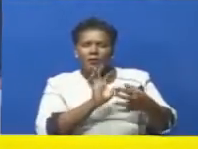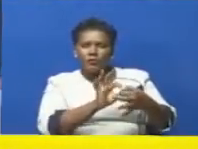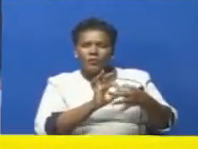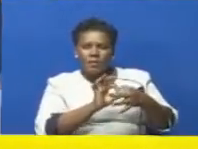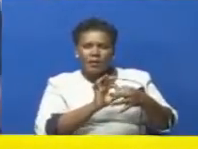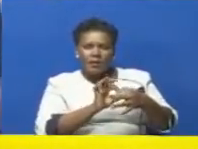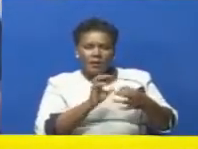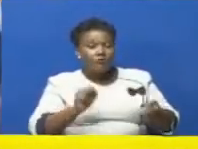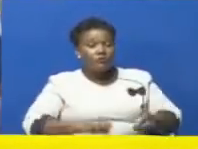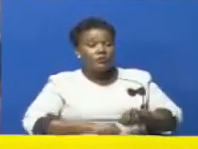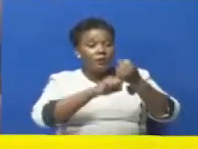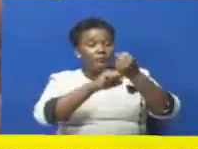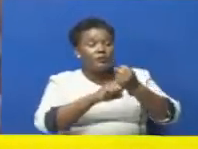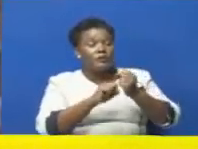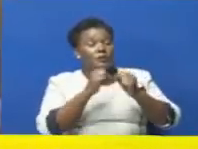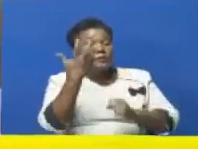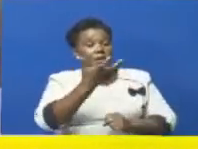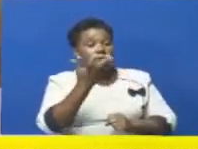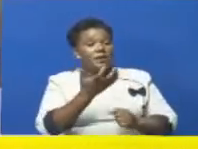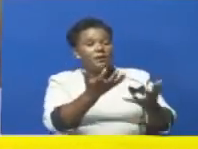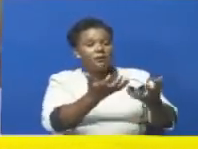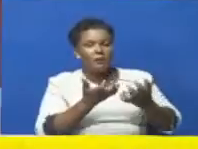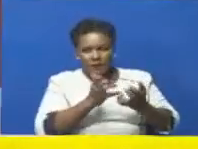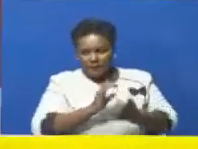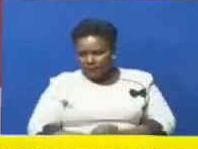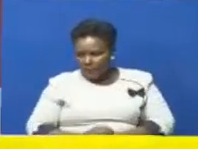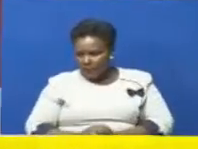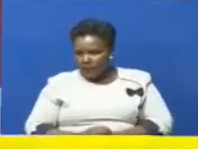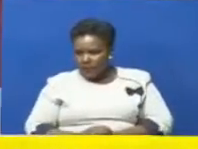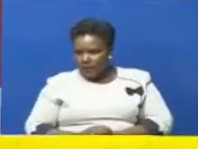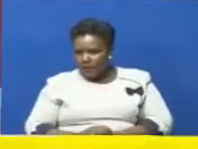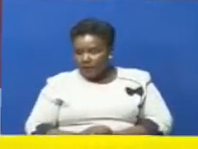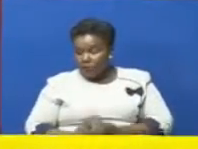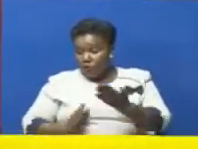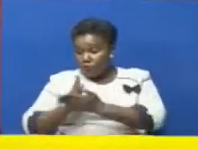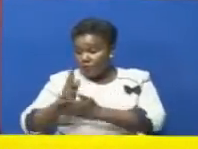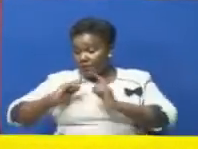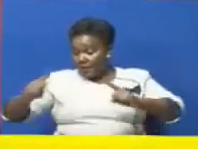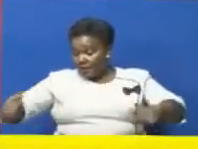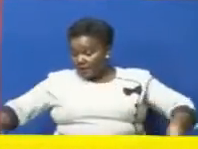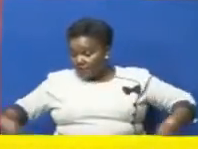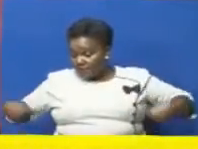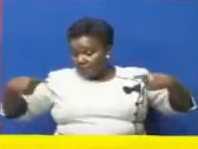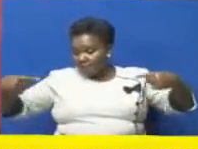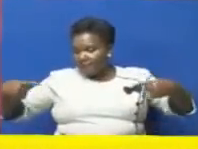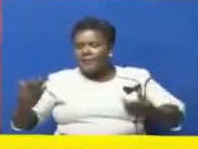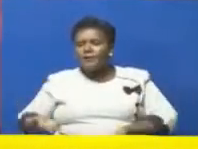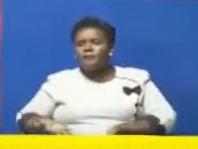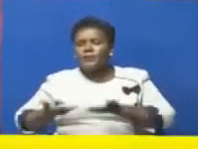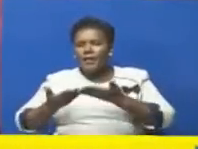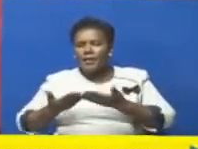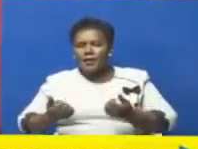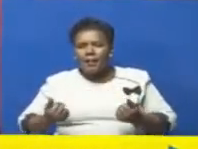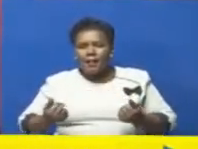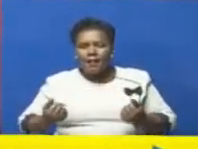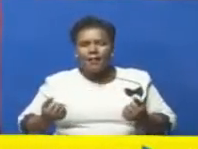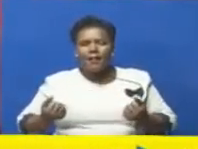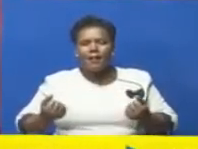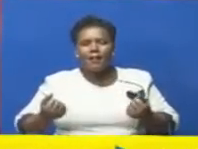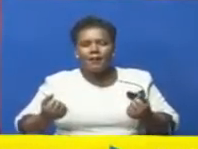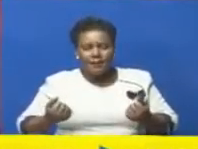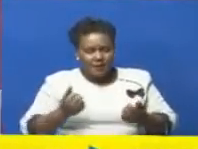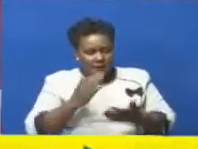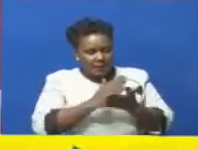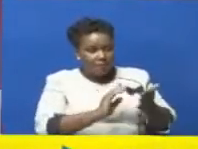hichi kitamrahisishia pia kusogea kutoka sehemu moja hadi nyingine. Nawaomba pia wadau, sisi tumekuja na hichi kidogo lakini tunategemea